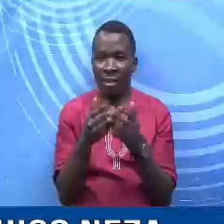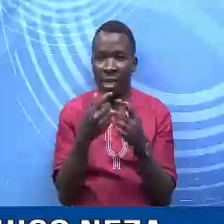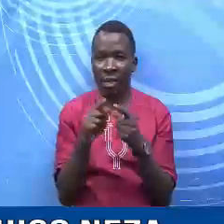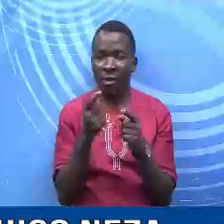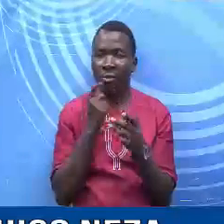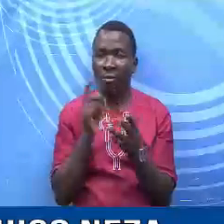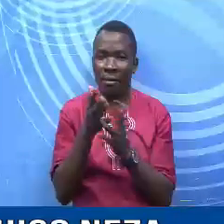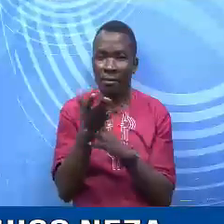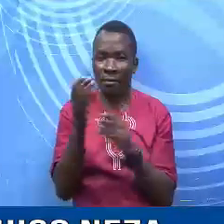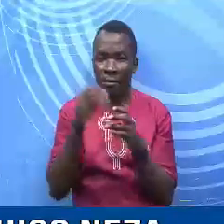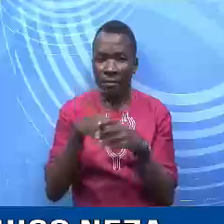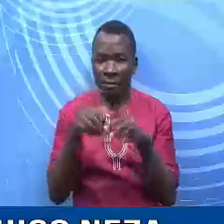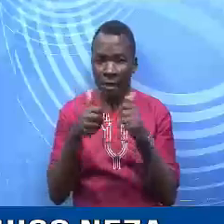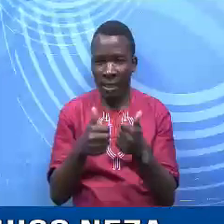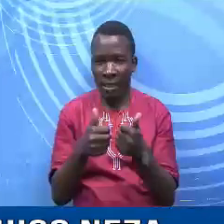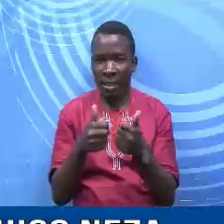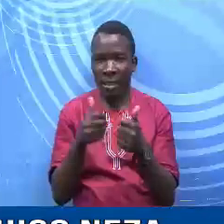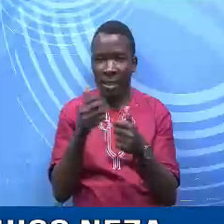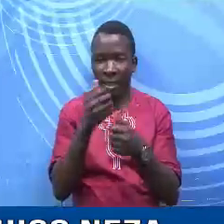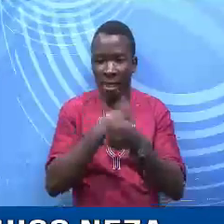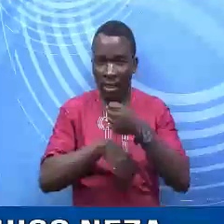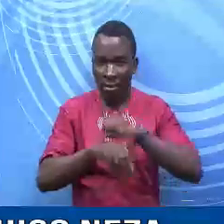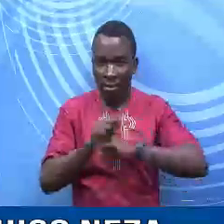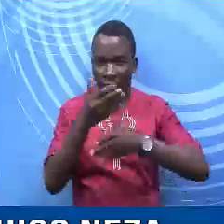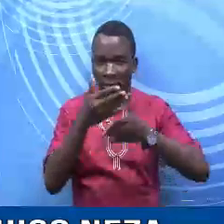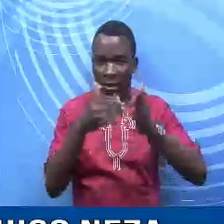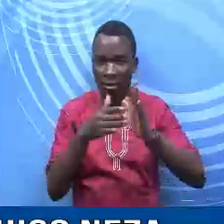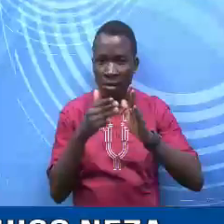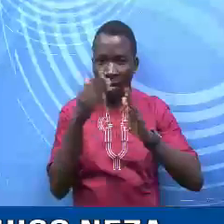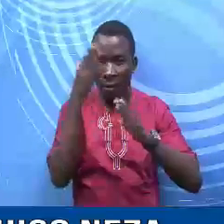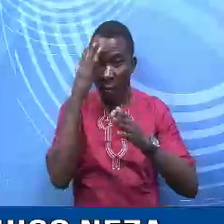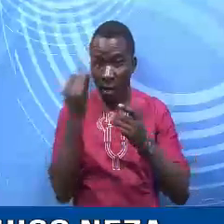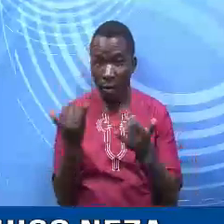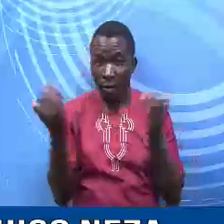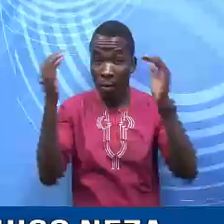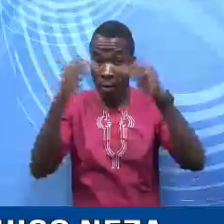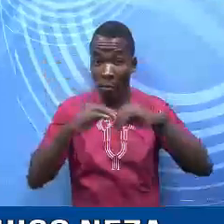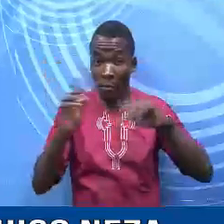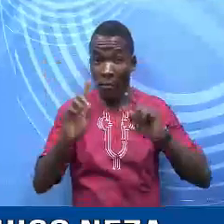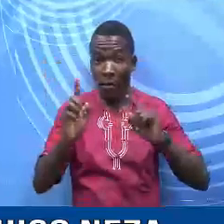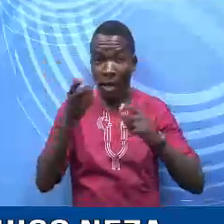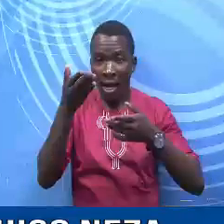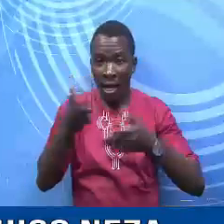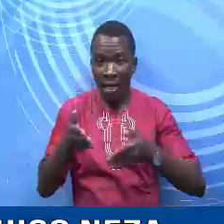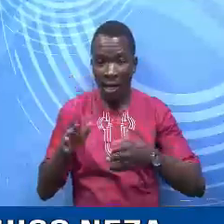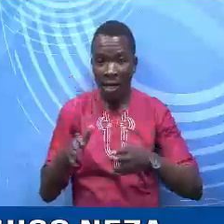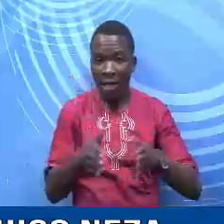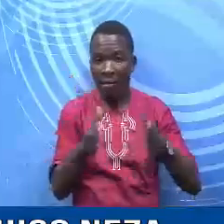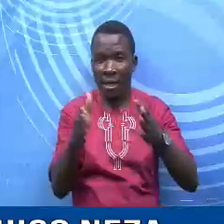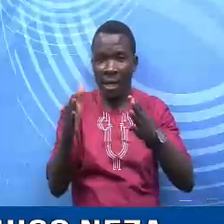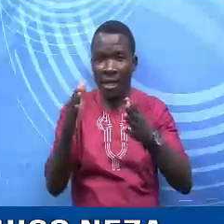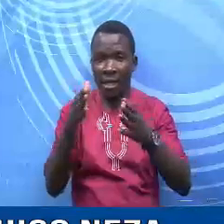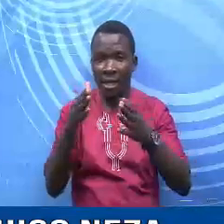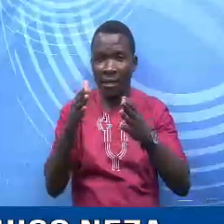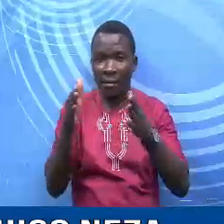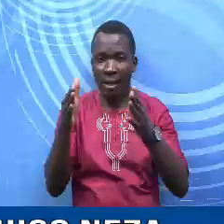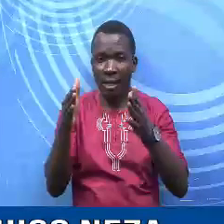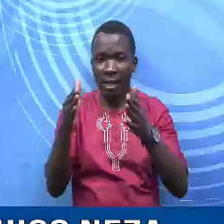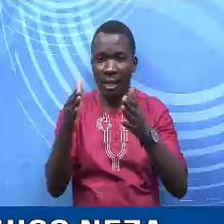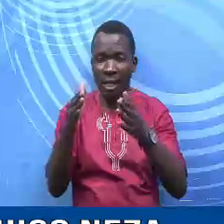remezo ubu ngubu kubera ko tutagiteranira hamwe, hari imihanda yagiye isiba, urumva n'iterambere ryagiye